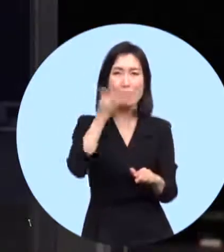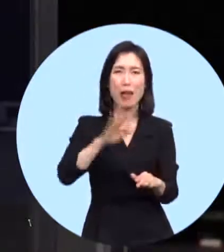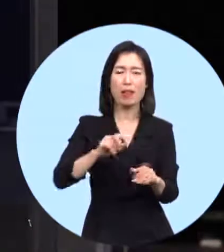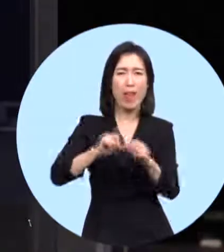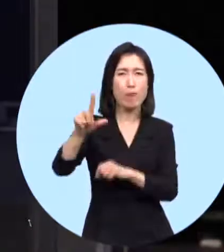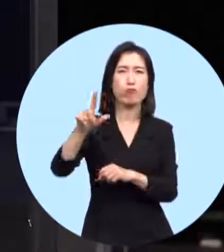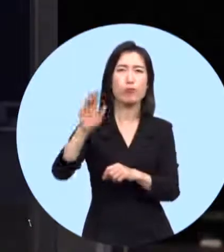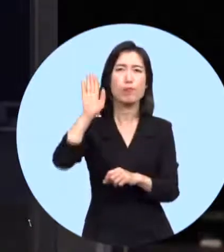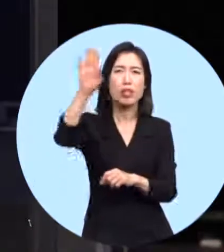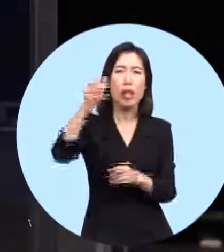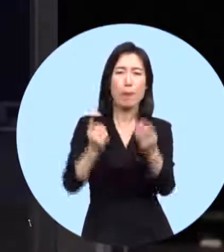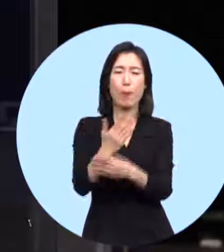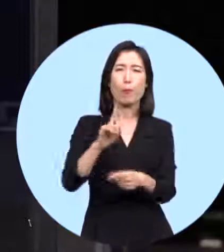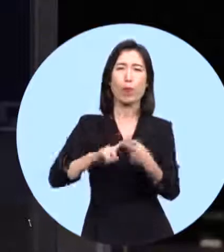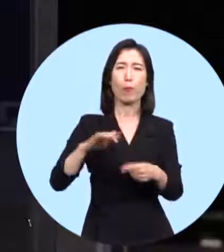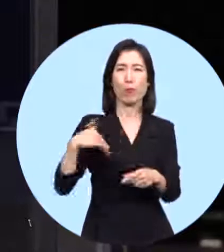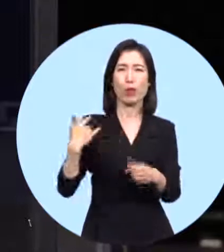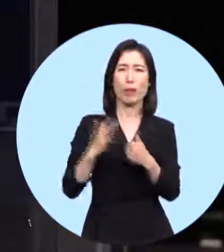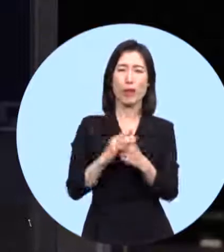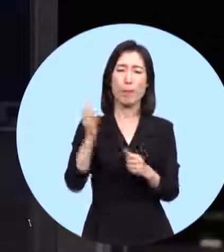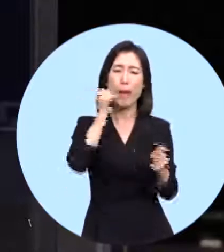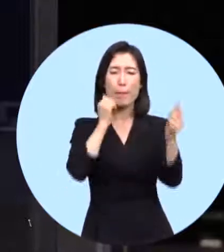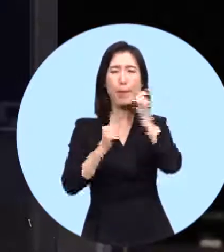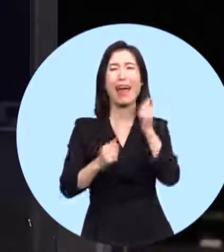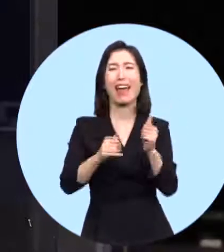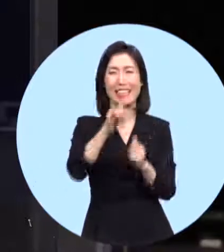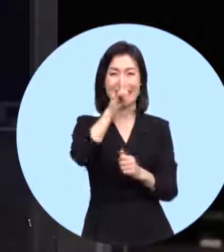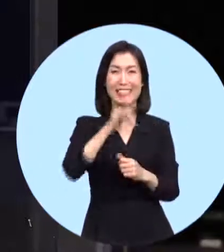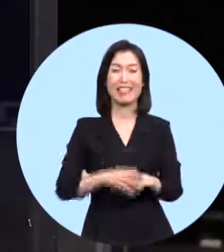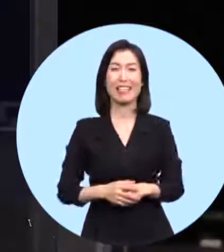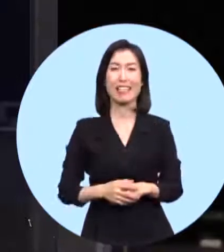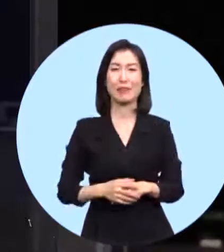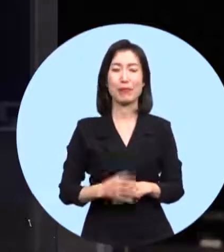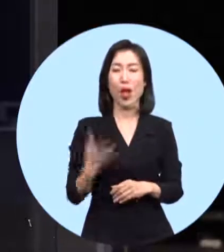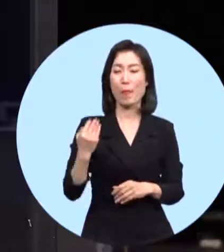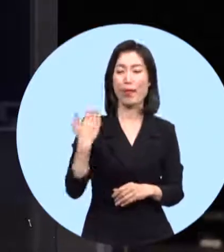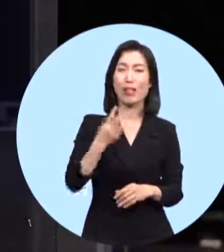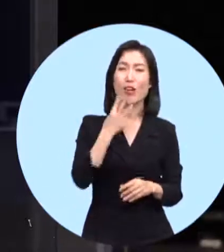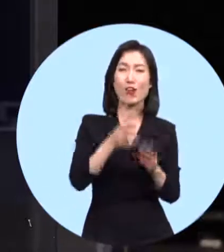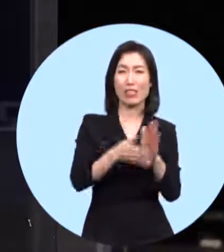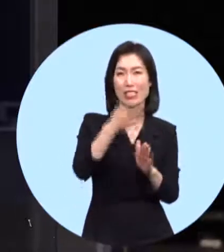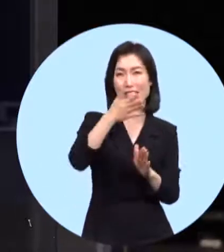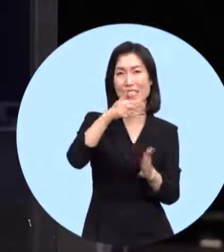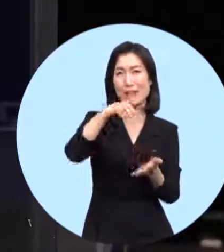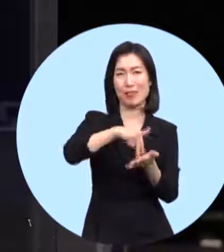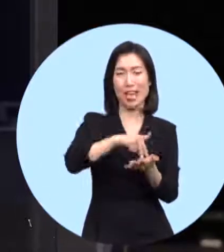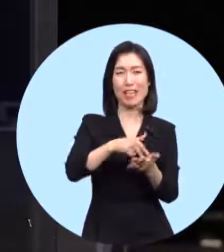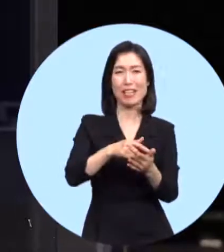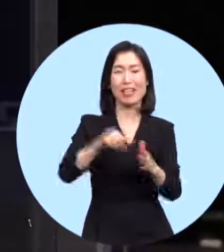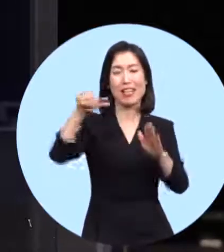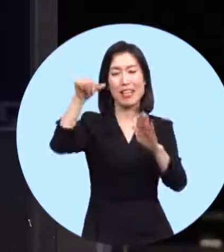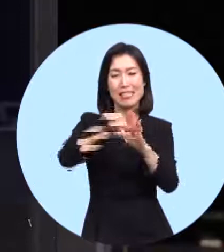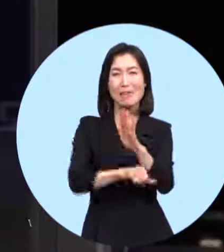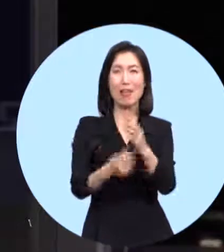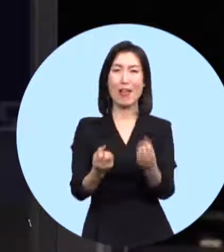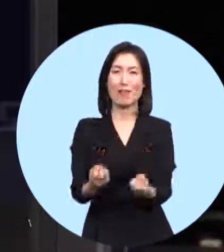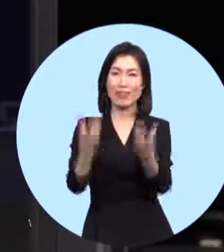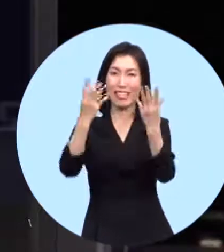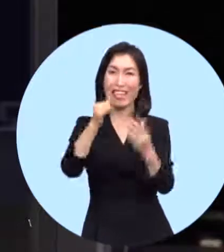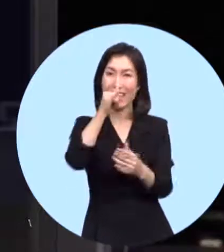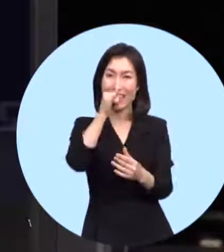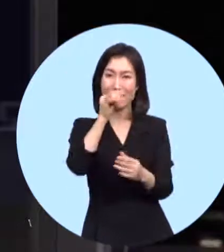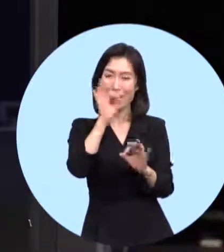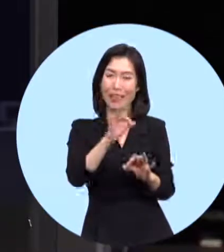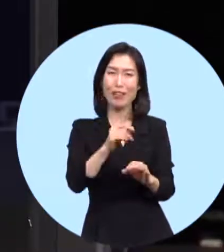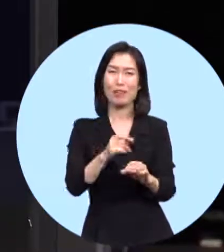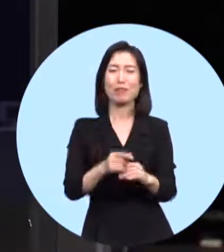그래서 시행착오를 많이 겪을 수밖에 없지요. 얼마 전에 서울시도 그걸 했습니다만 실패